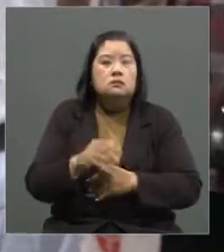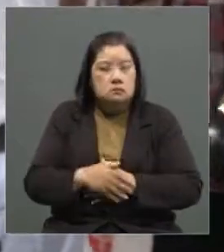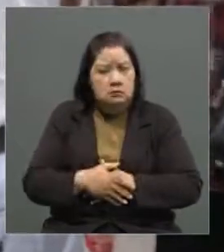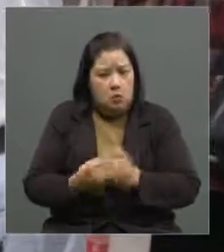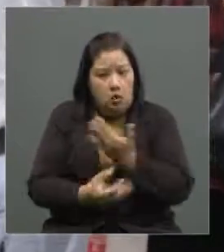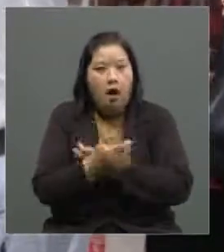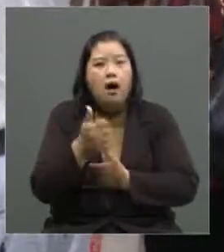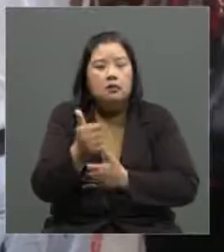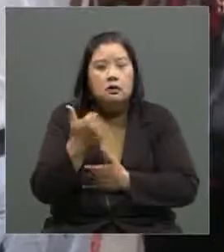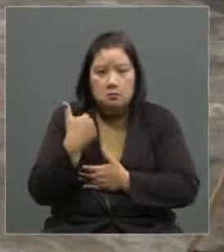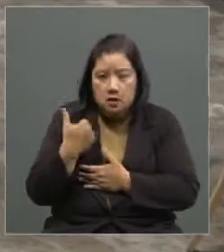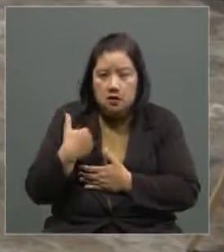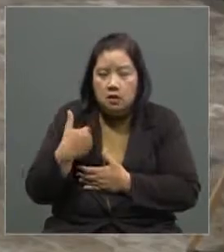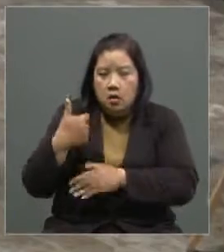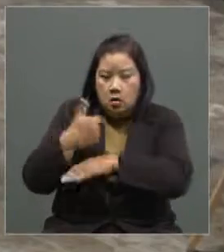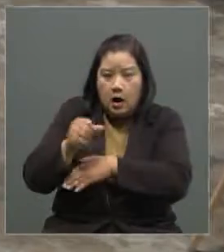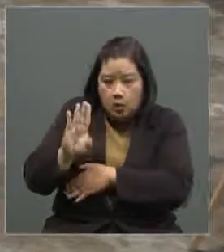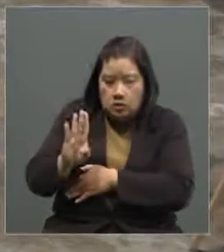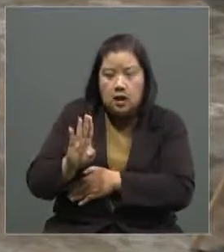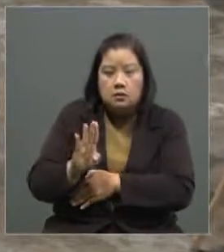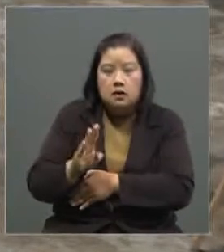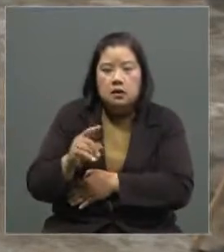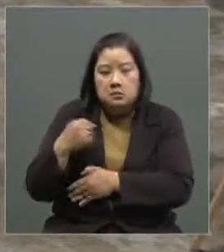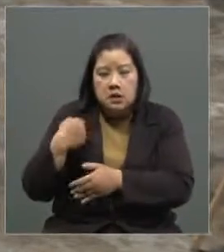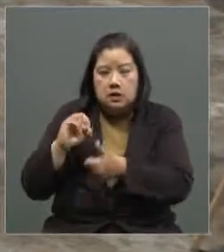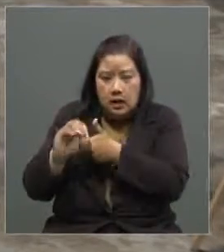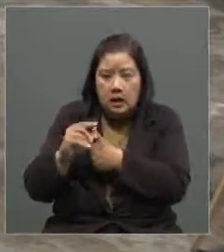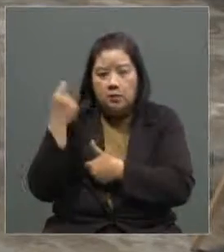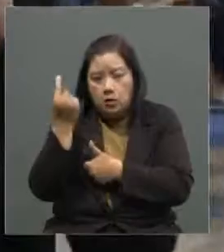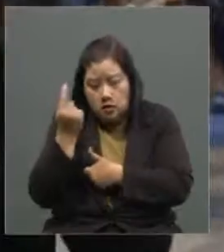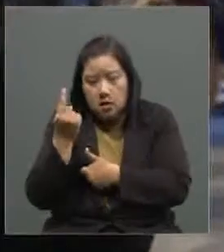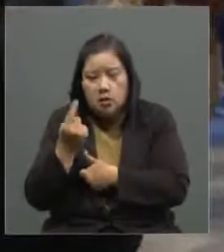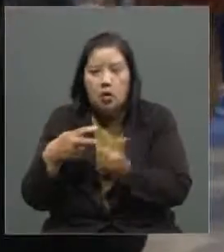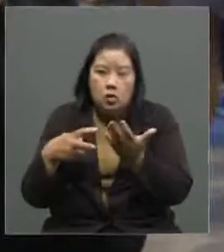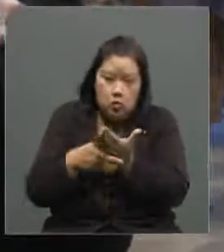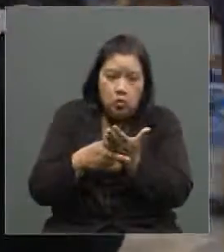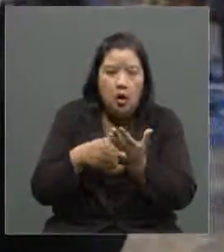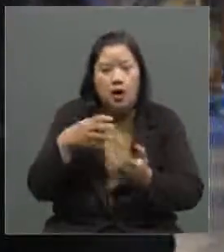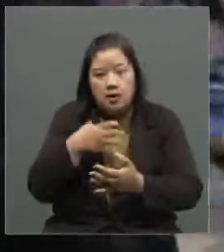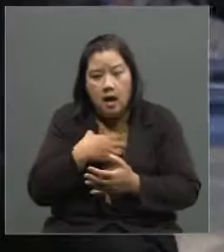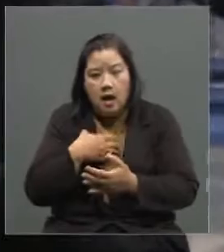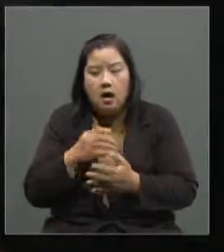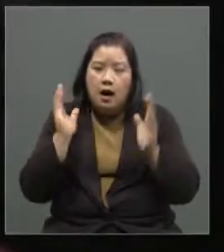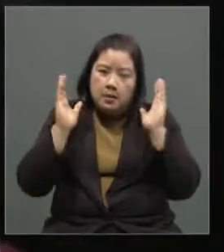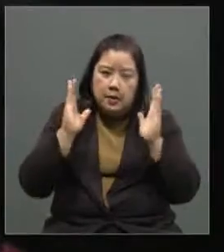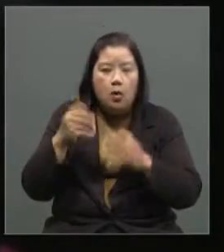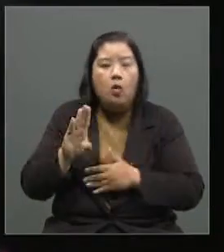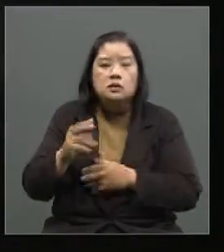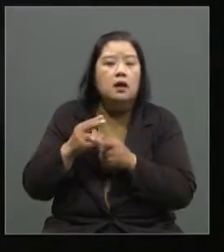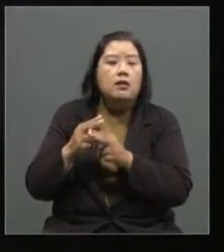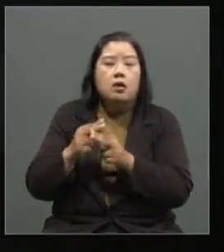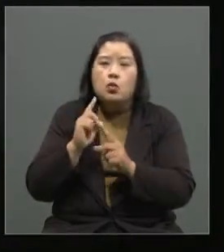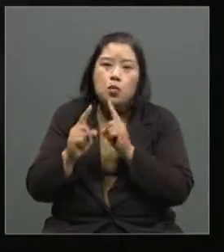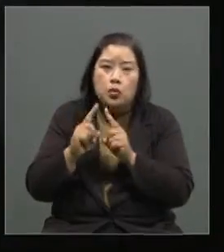ที่ดีที่ฝั่งผู้ประกอบการเองก็ได้มาแนะนำสินค้ามาทำโปรโมชั่นส่งเสริมการขายการตลาดของบริษั